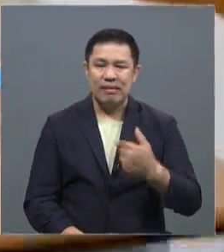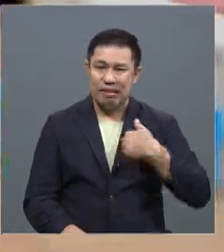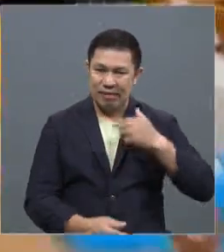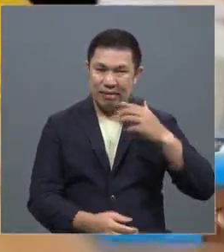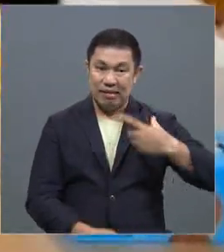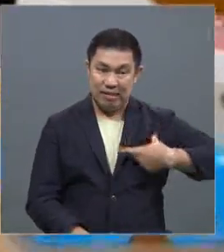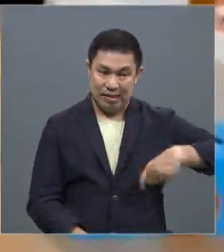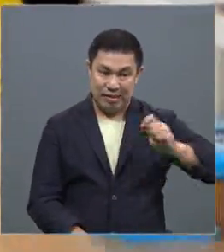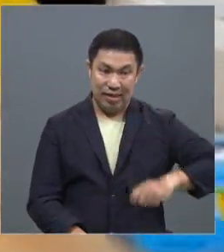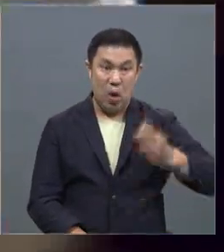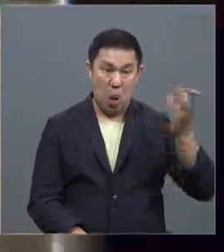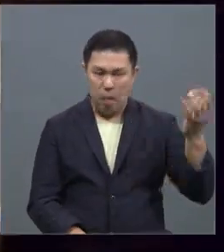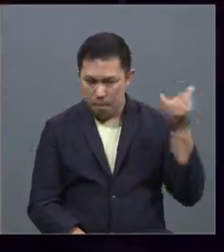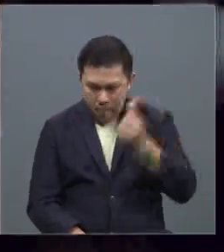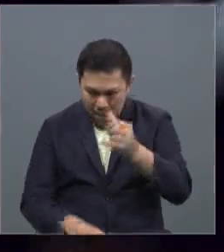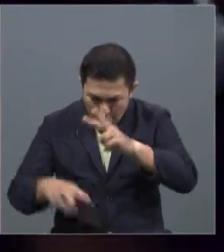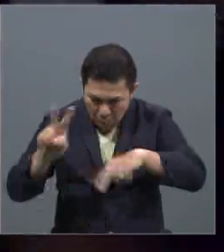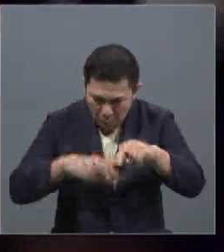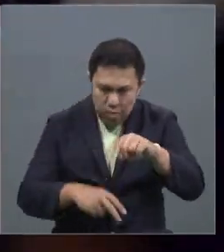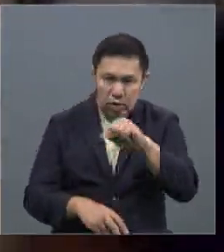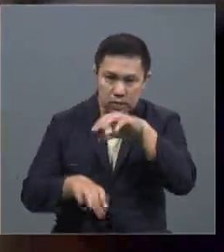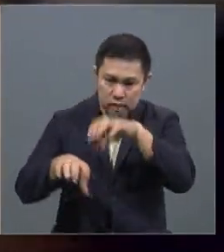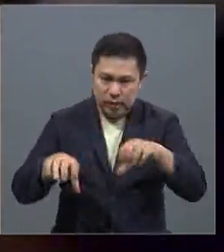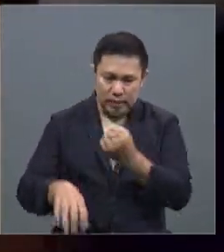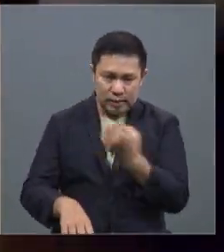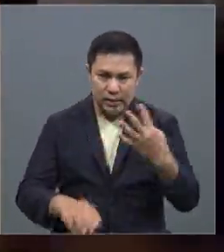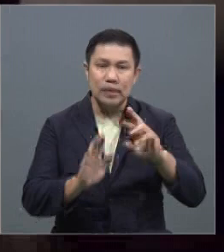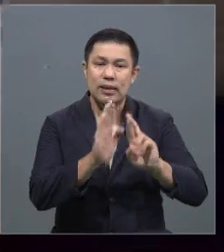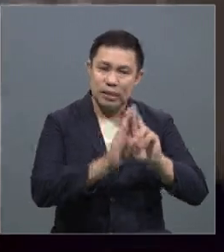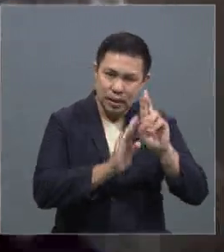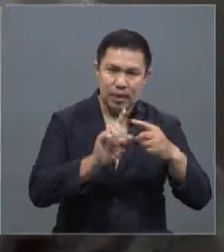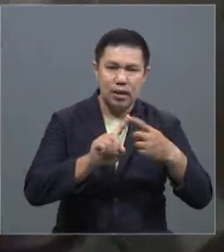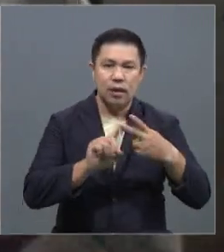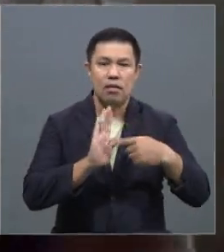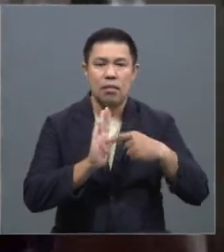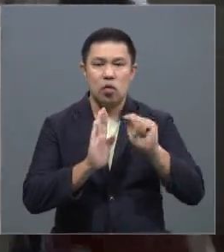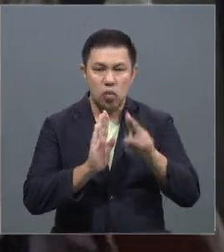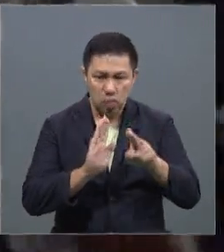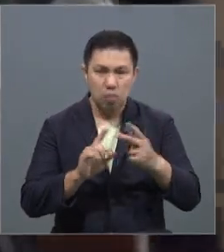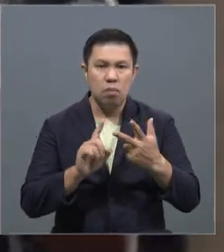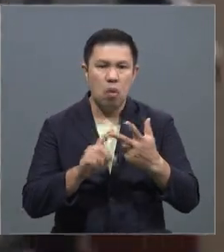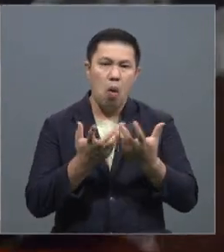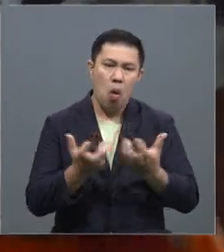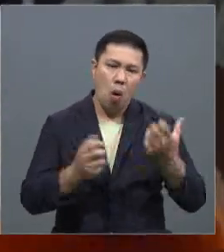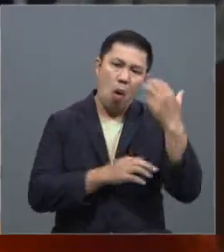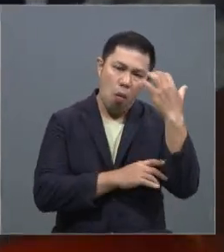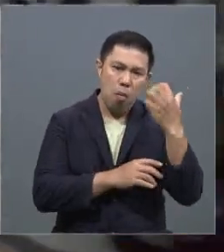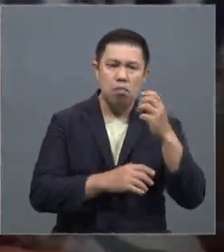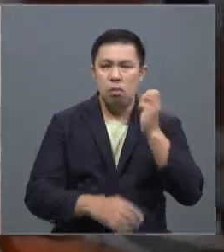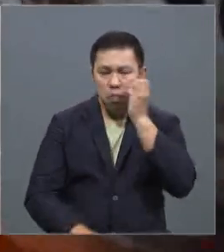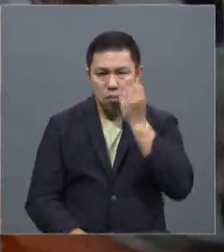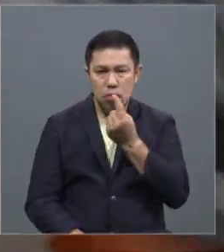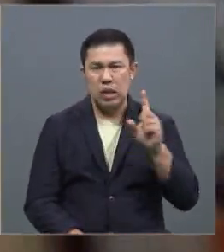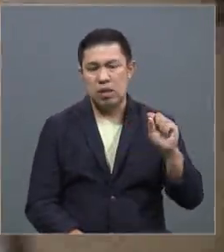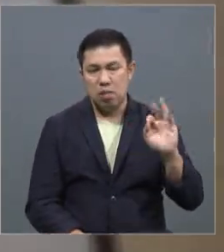หมายสารเข้าค้นพื้นที่เป้าหมาย 4จุดในจังหวัดเชียงรายและปทุมธานียึดอุปกรณ์คอมพิวเตอร์โทรศัพท์มือถือ 29เครื่อง